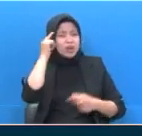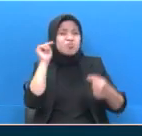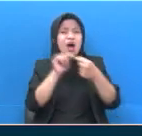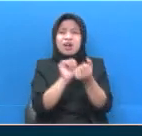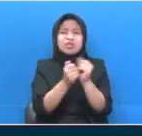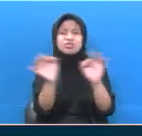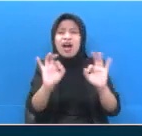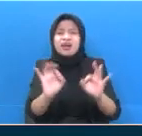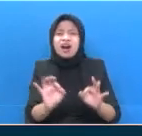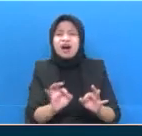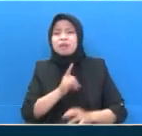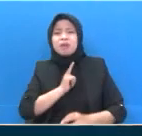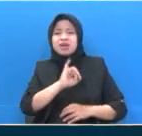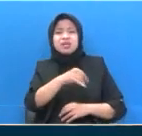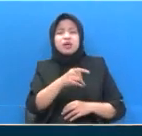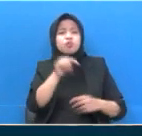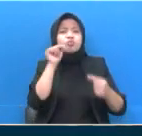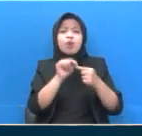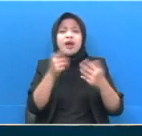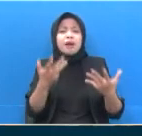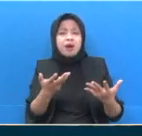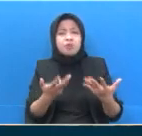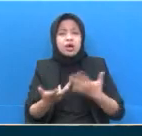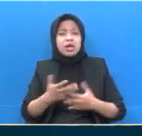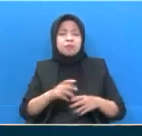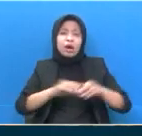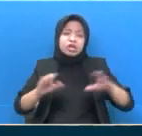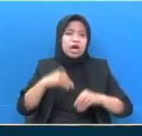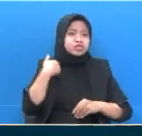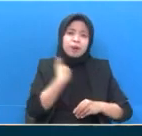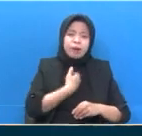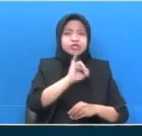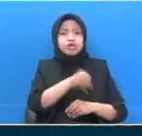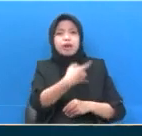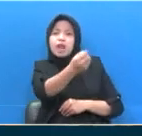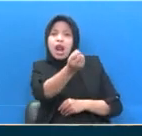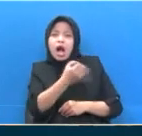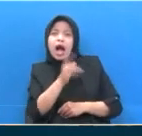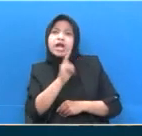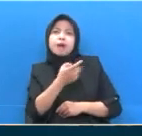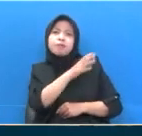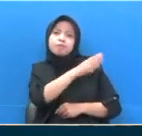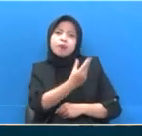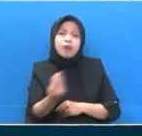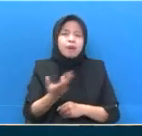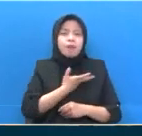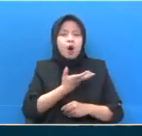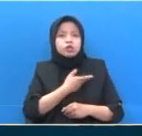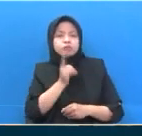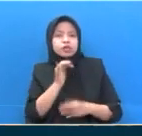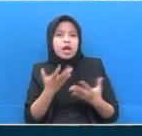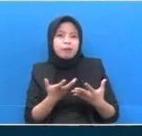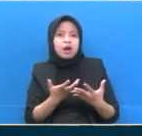bilang apapun jenuh dengan pekerjaannya Lah yang bilang Joshua minta dicarikan